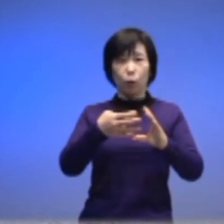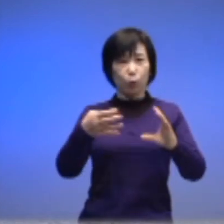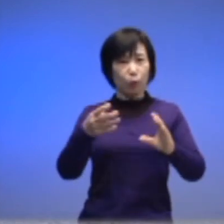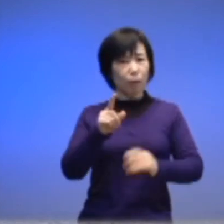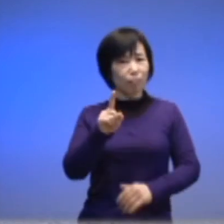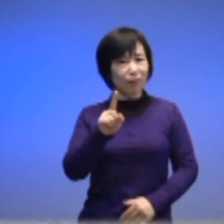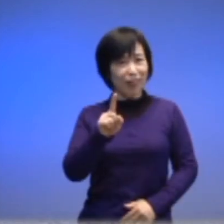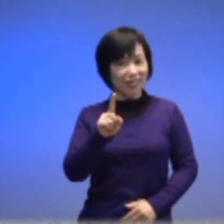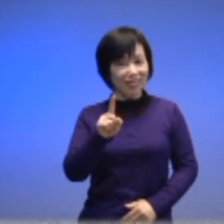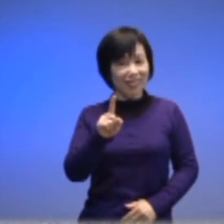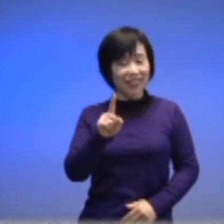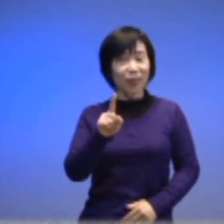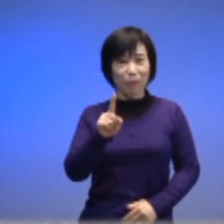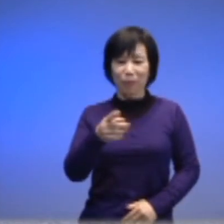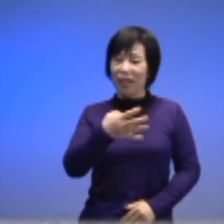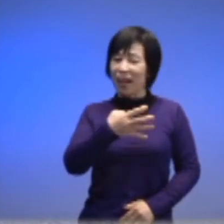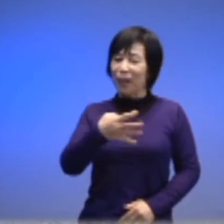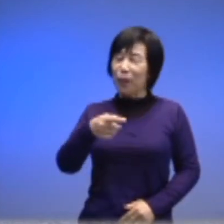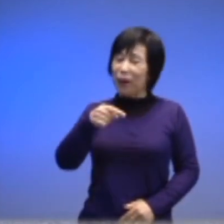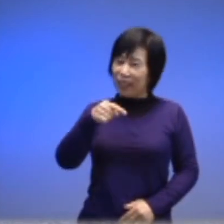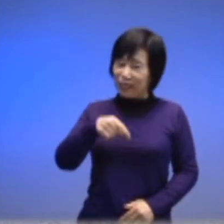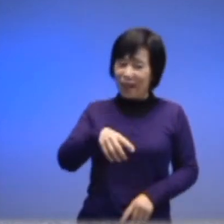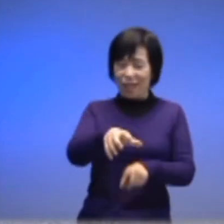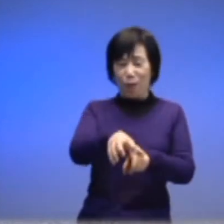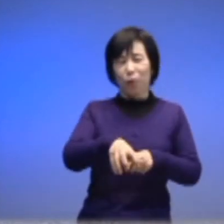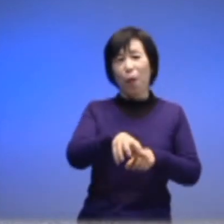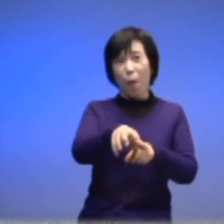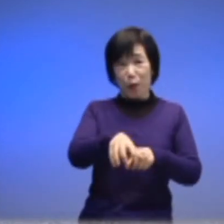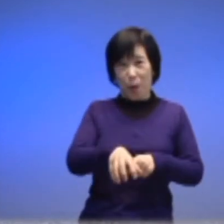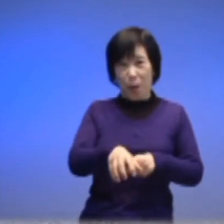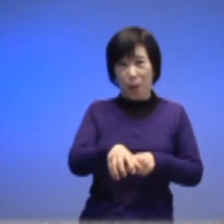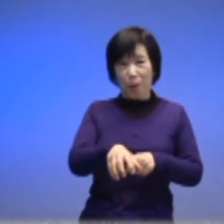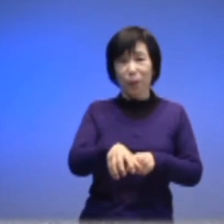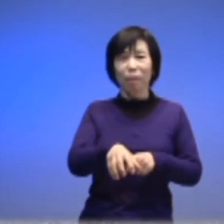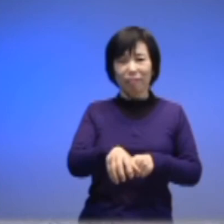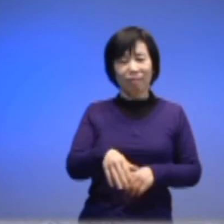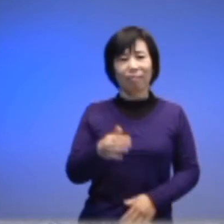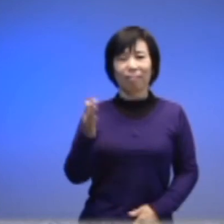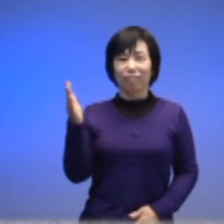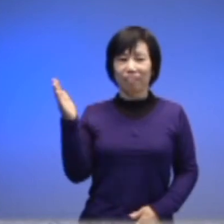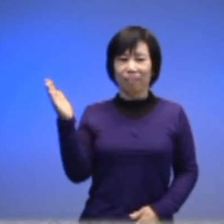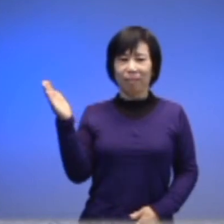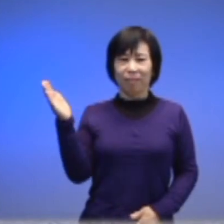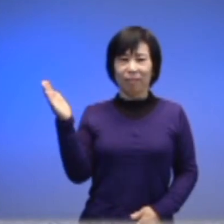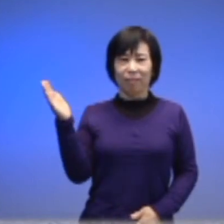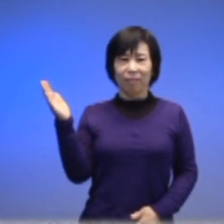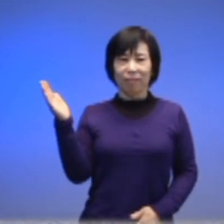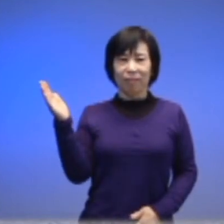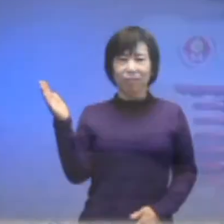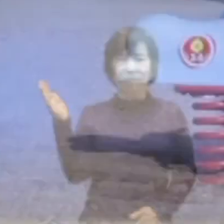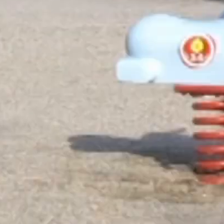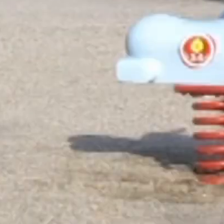ル四日市は四日市の農業をお送りします。皆さん見てくださいね。